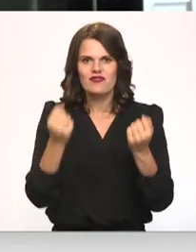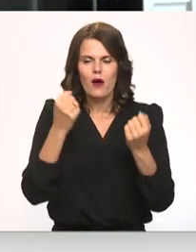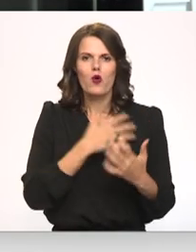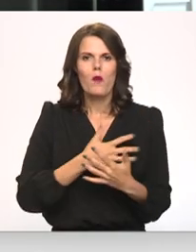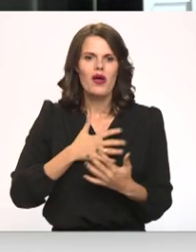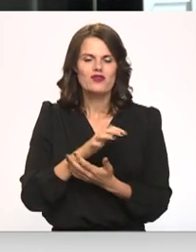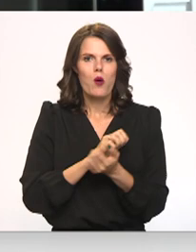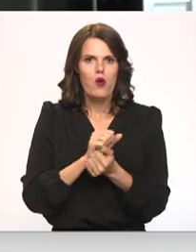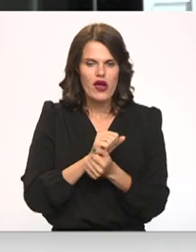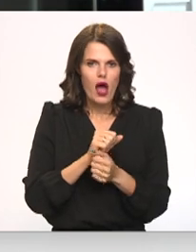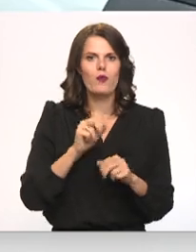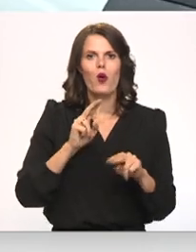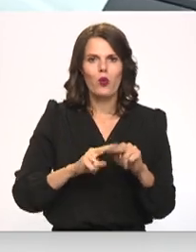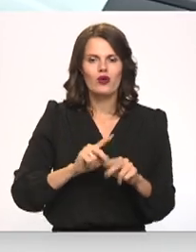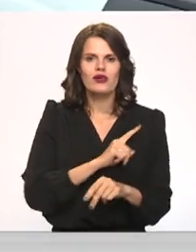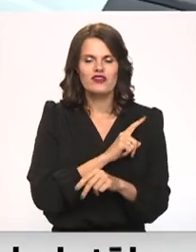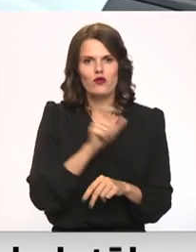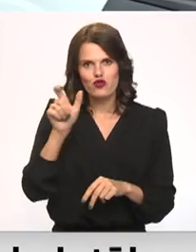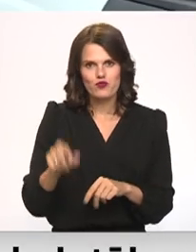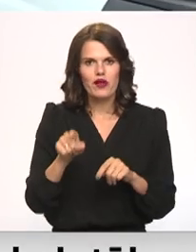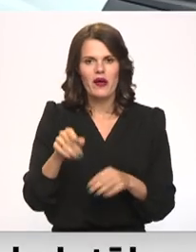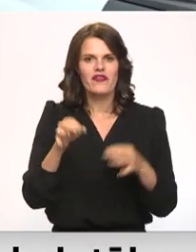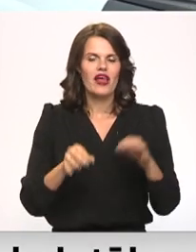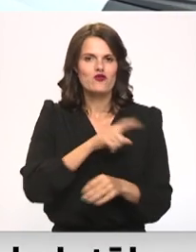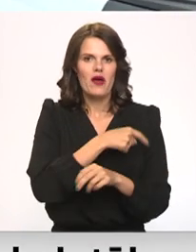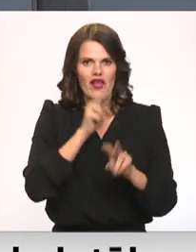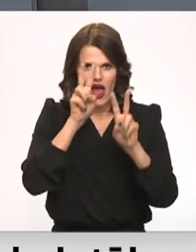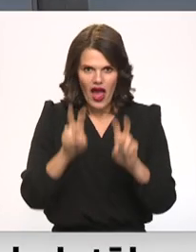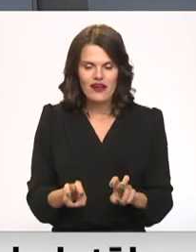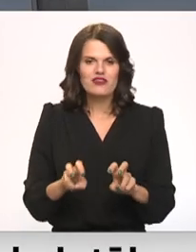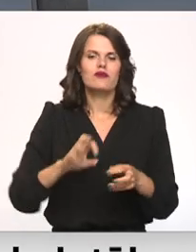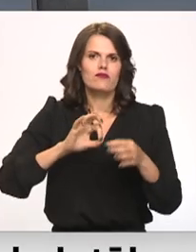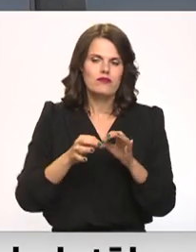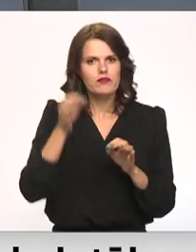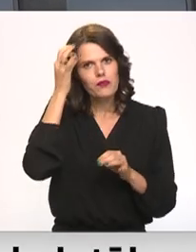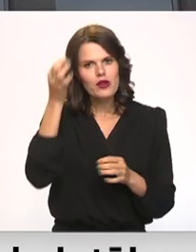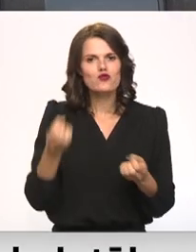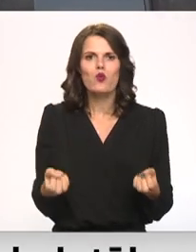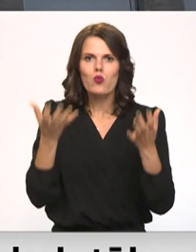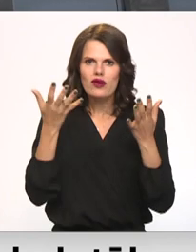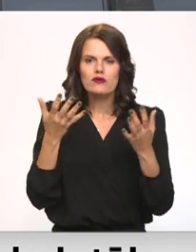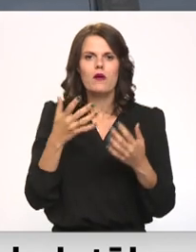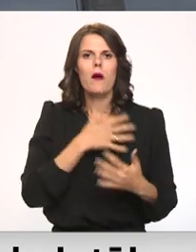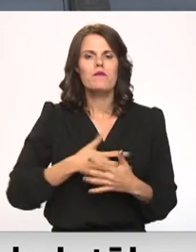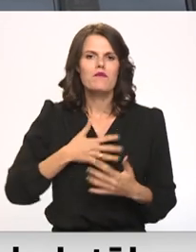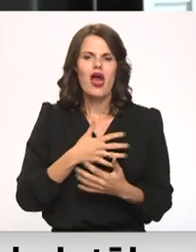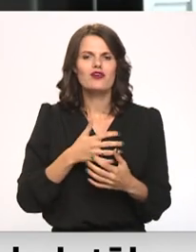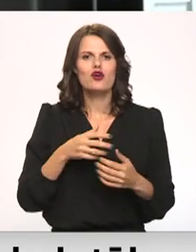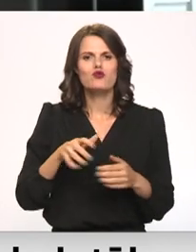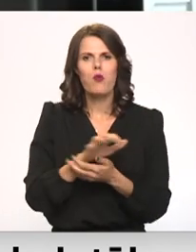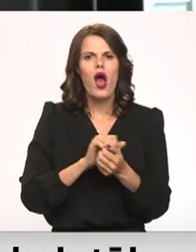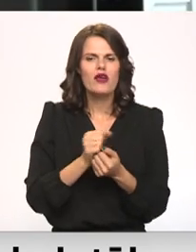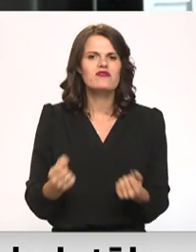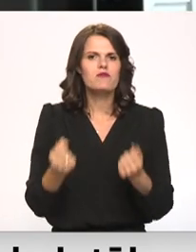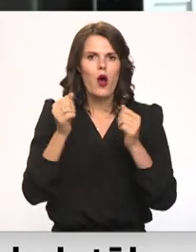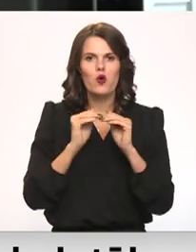bet cietušai personai ir nozīmēta tiesa medicīnas ekspertīze, kā rezultātā mēs precizēsim un noskaidrosim šo miesas bojājumu smagumu pakāpi.